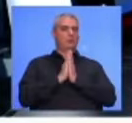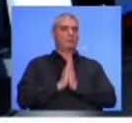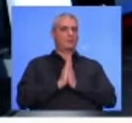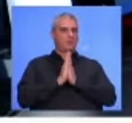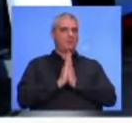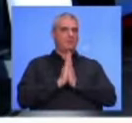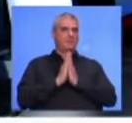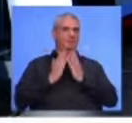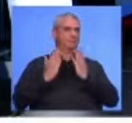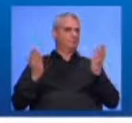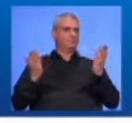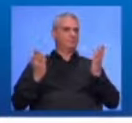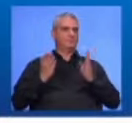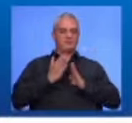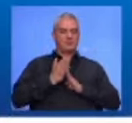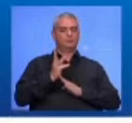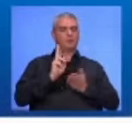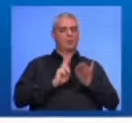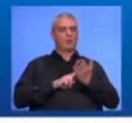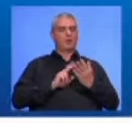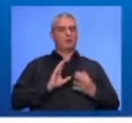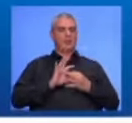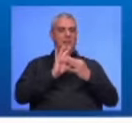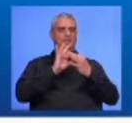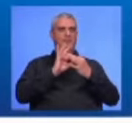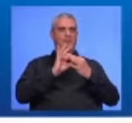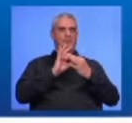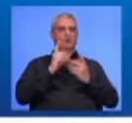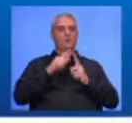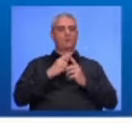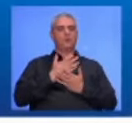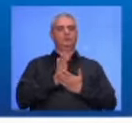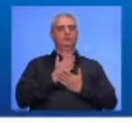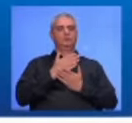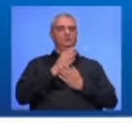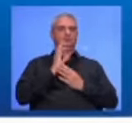מסלול הנכון להתחבר אליו, את ה-GPS של המצפן והמצפון להתחבר אליהם.